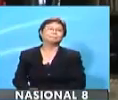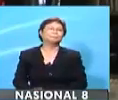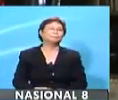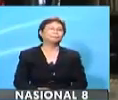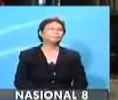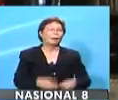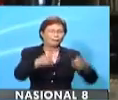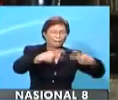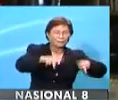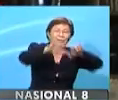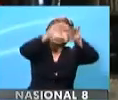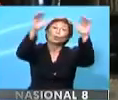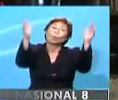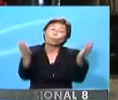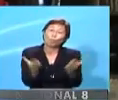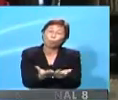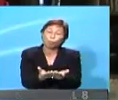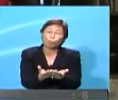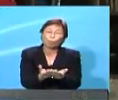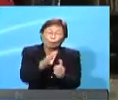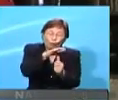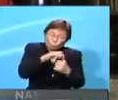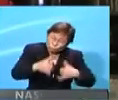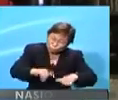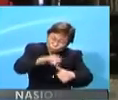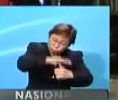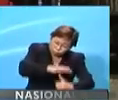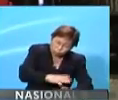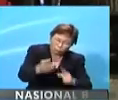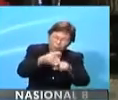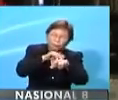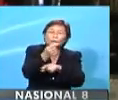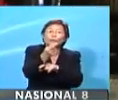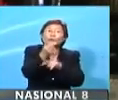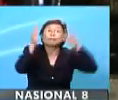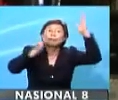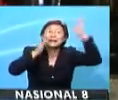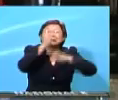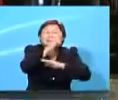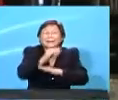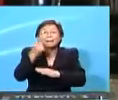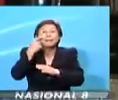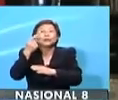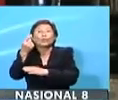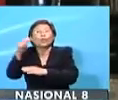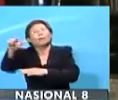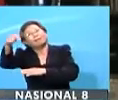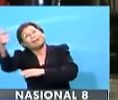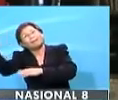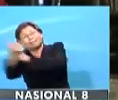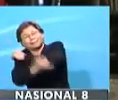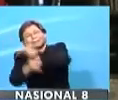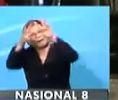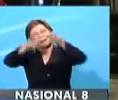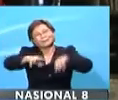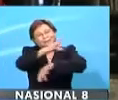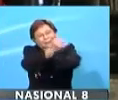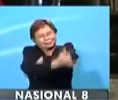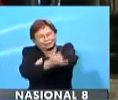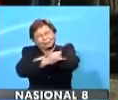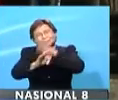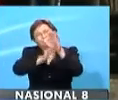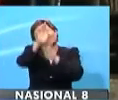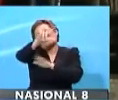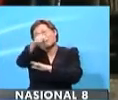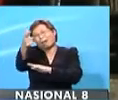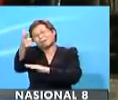Perkembangan pasaran global terus memberi tekanan bukan sahaja kepada nilai ringgit, malah mata wang negara-negara ASEAN dan negara-negara membangun